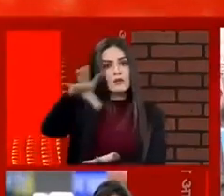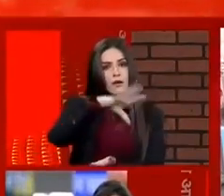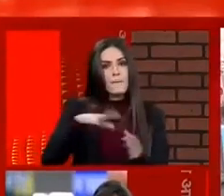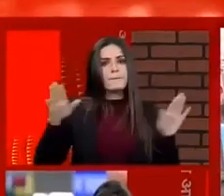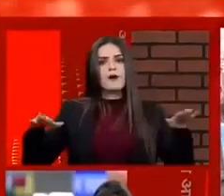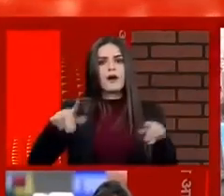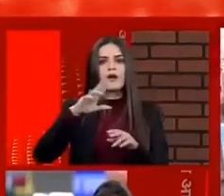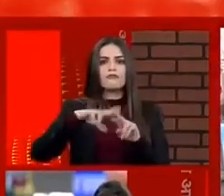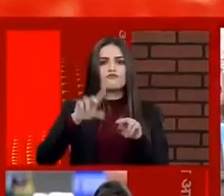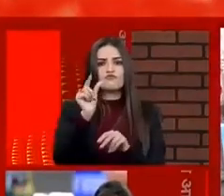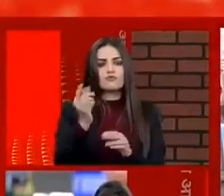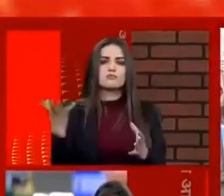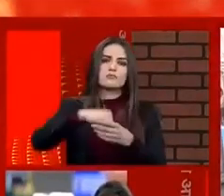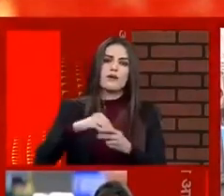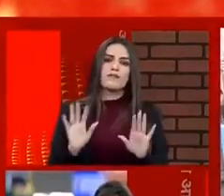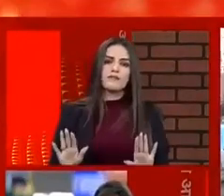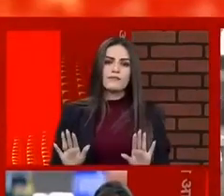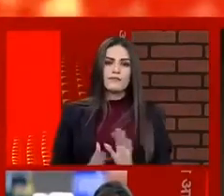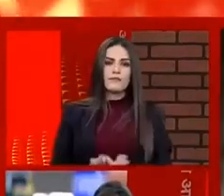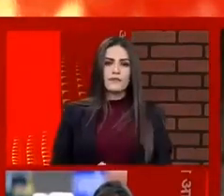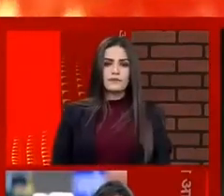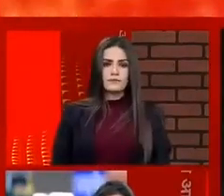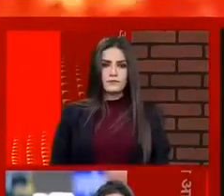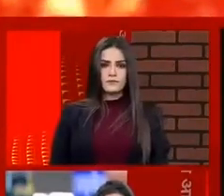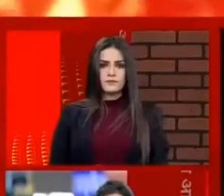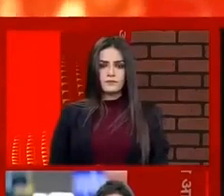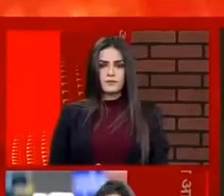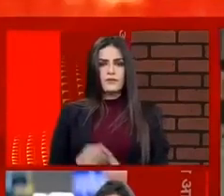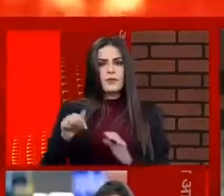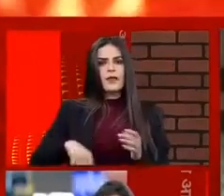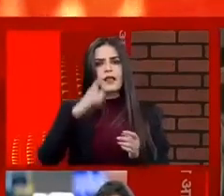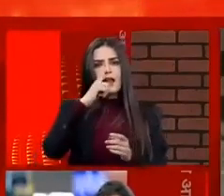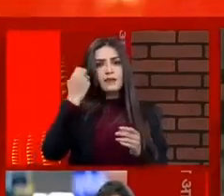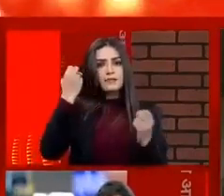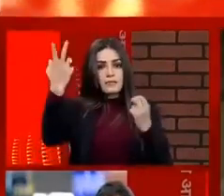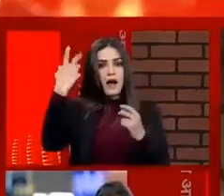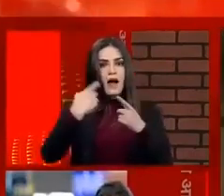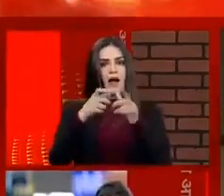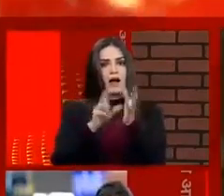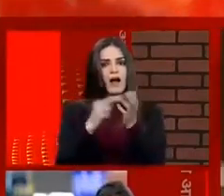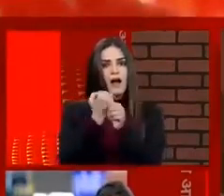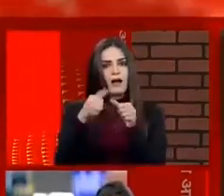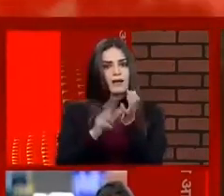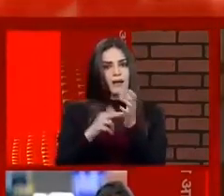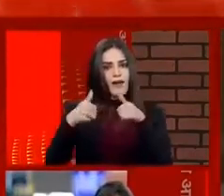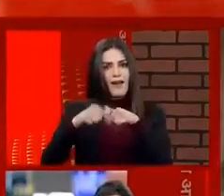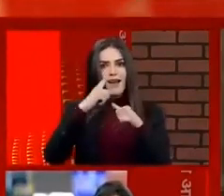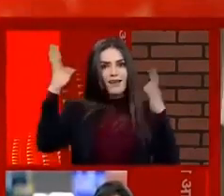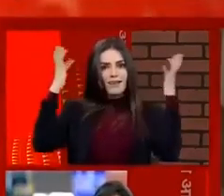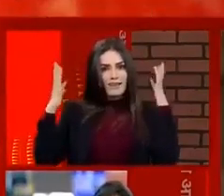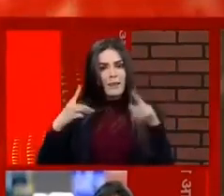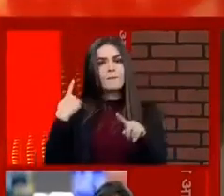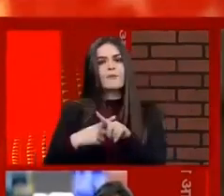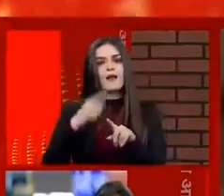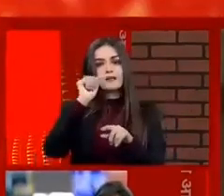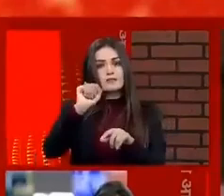बर्ड फ्लू पैर पसार चुका है। अगली खबर, कंगना रनौत और उनकी बहन